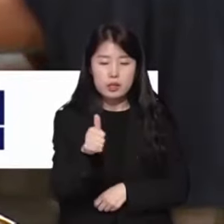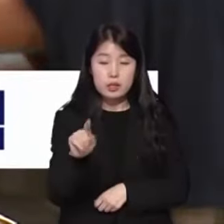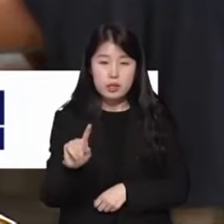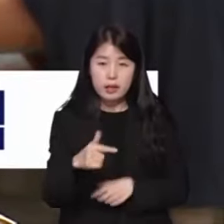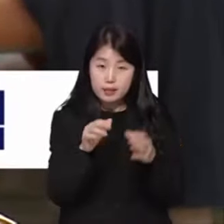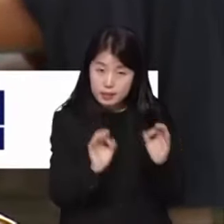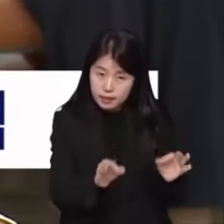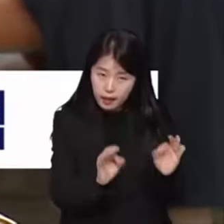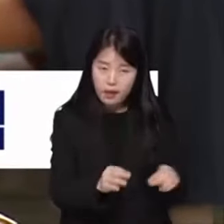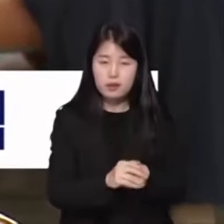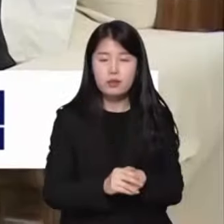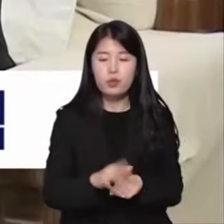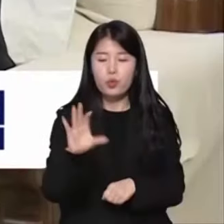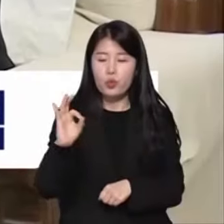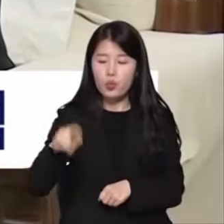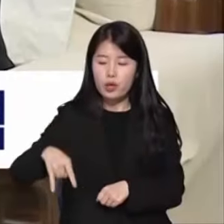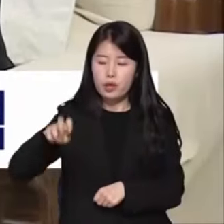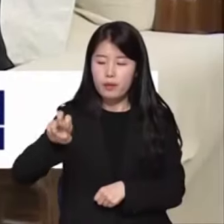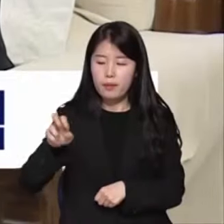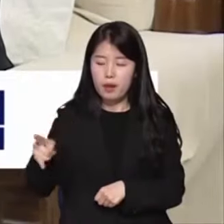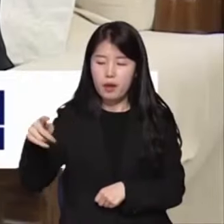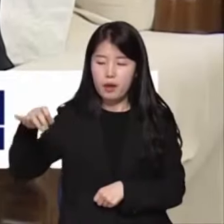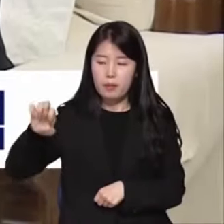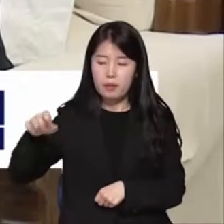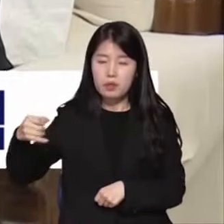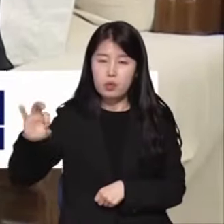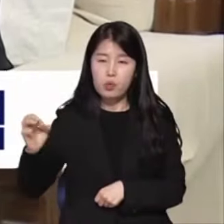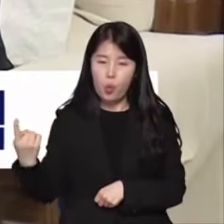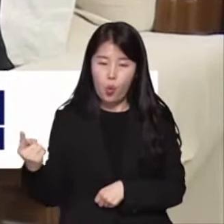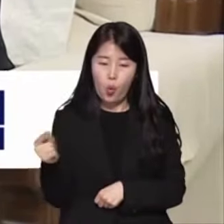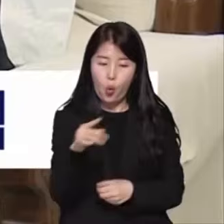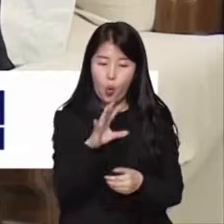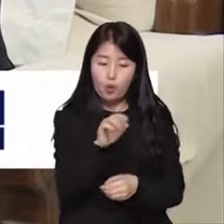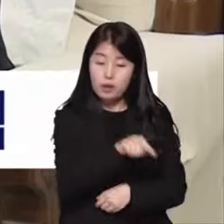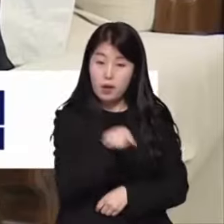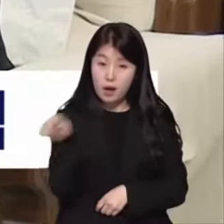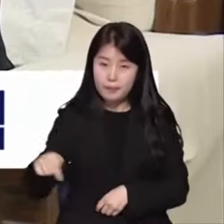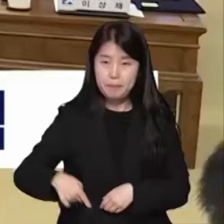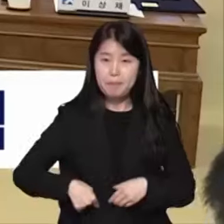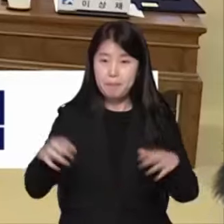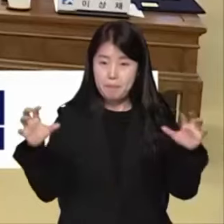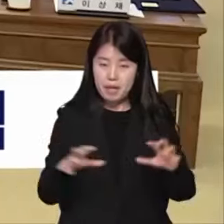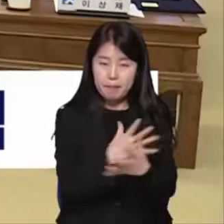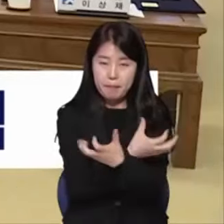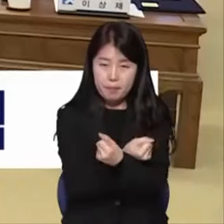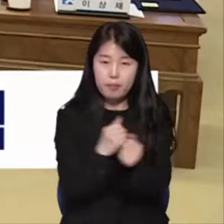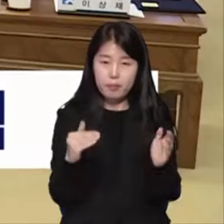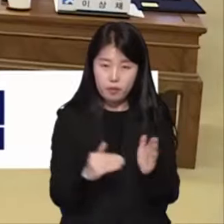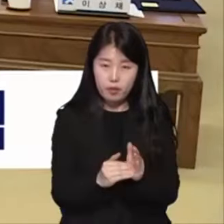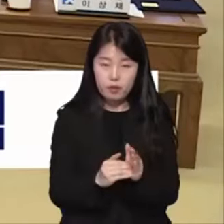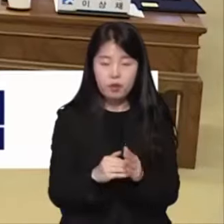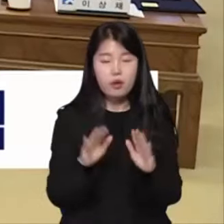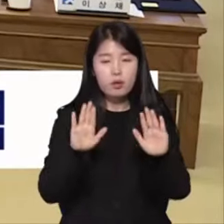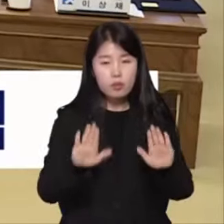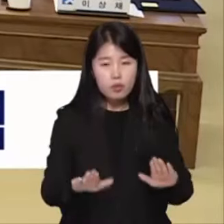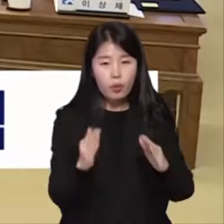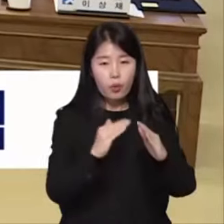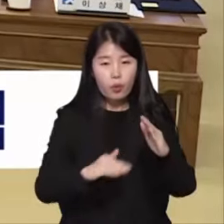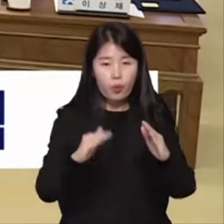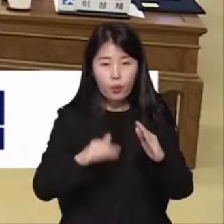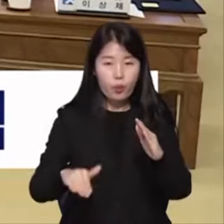땡겨요, UFO 등은 오늘 광주 공공배달의 활성화 업무 협약을 맺고 지속 가능한 배달 플랫폼 운영과